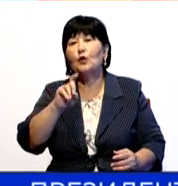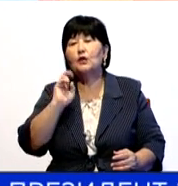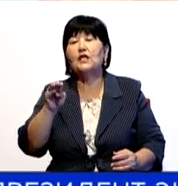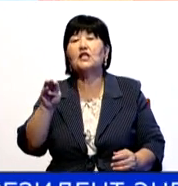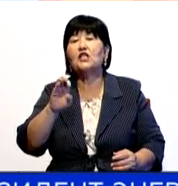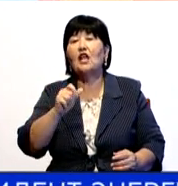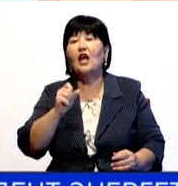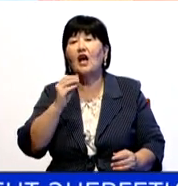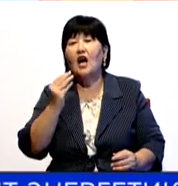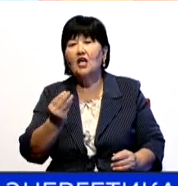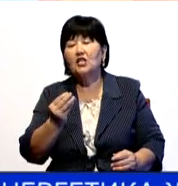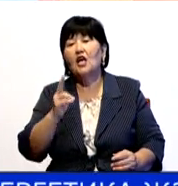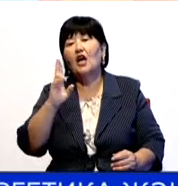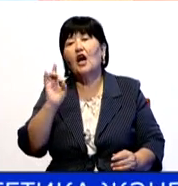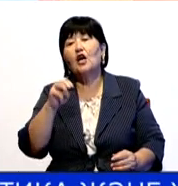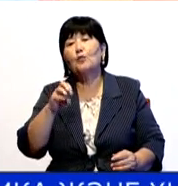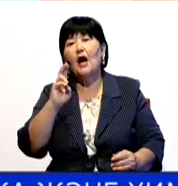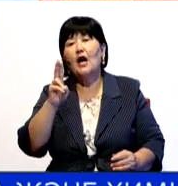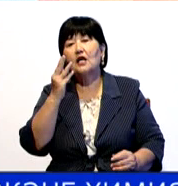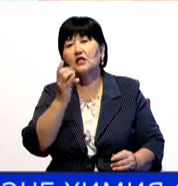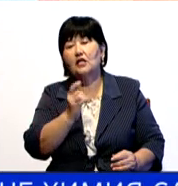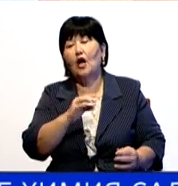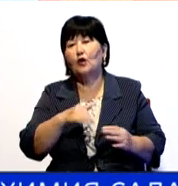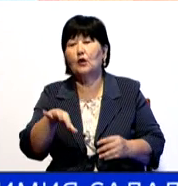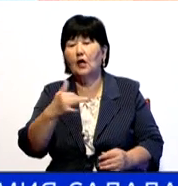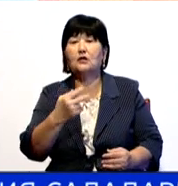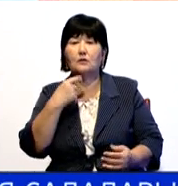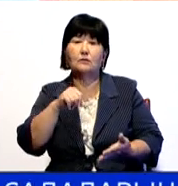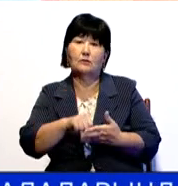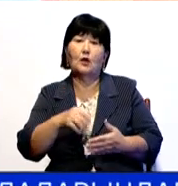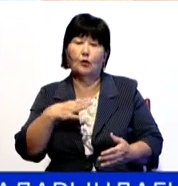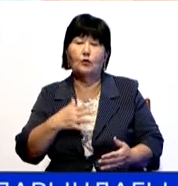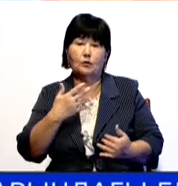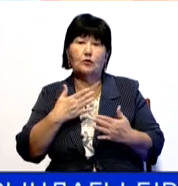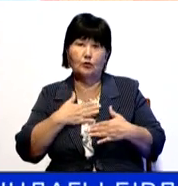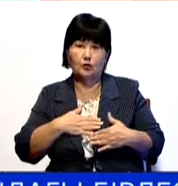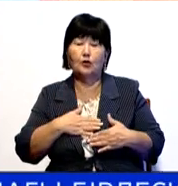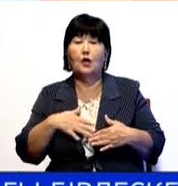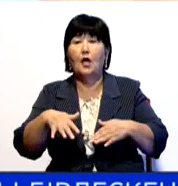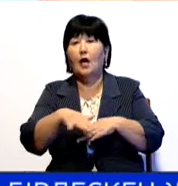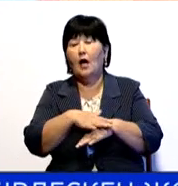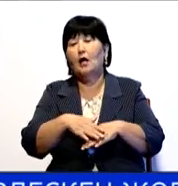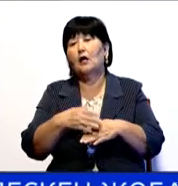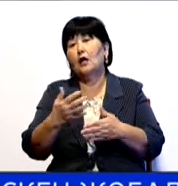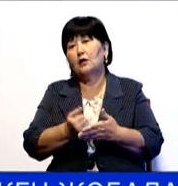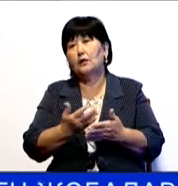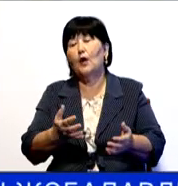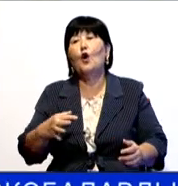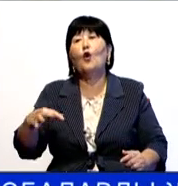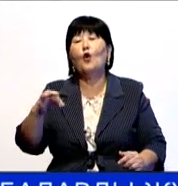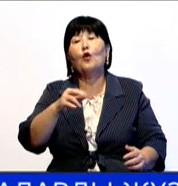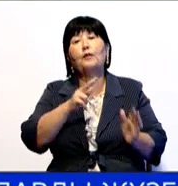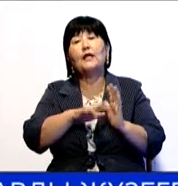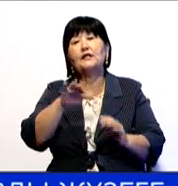Жалағаш, Қармақшы, Қазалы аудандары сол осы уақытын көріп отыр, шүкір. Халыққа нәпақа болып отыр. Облыстың